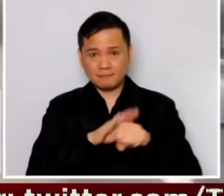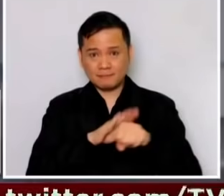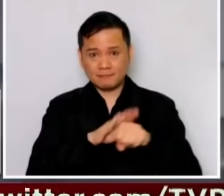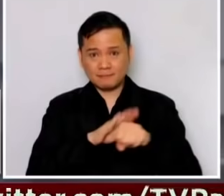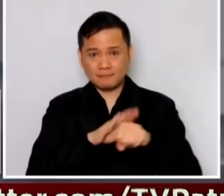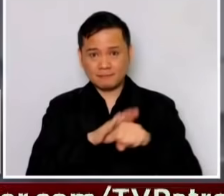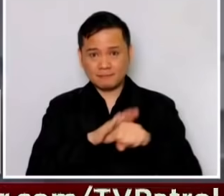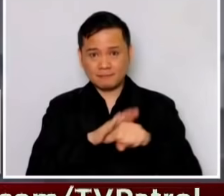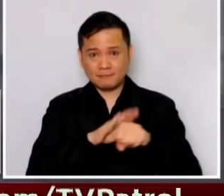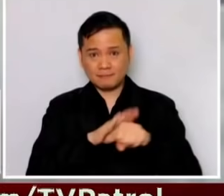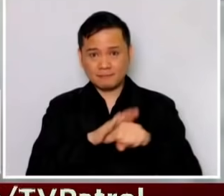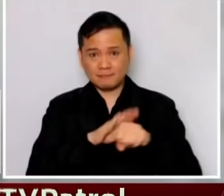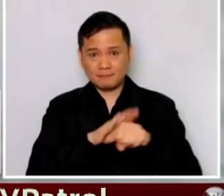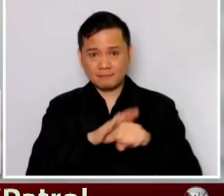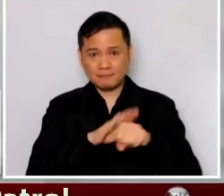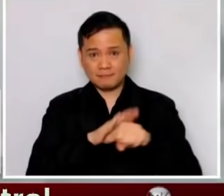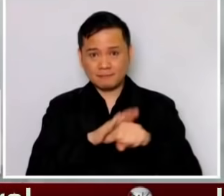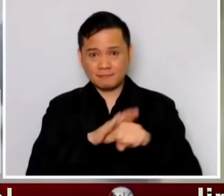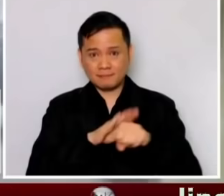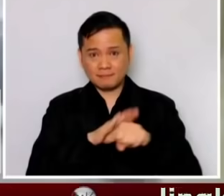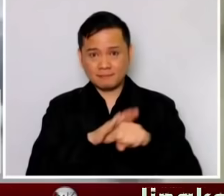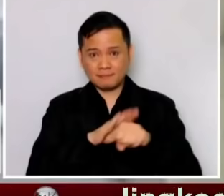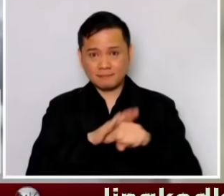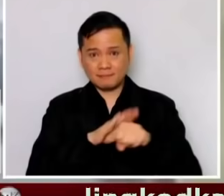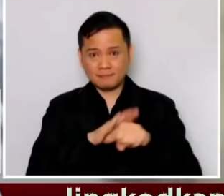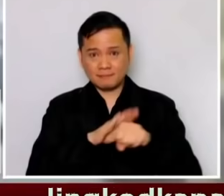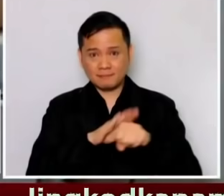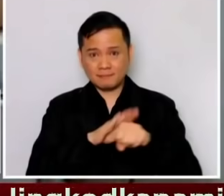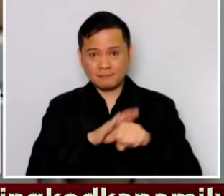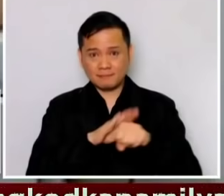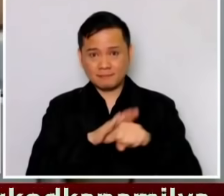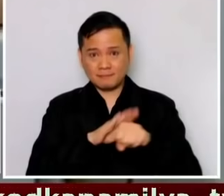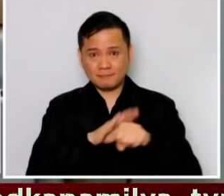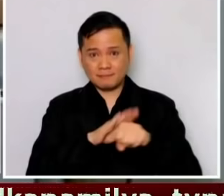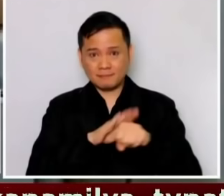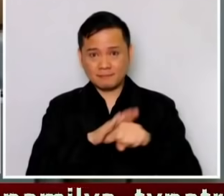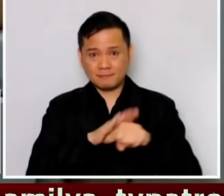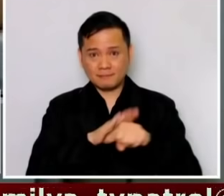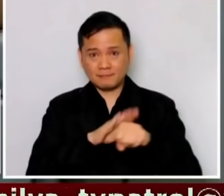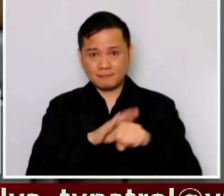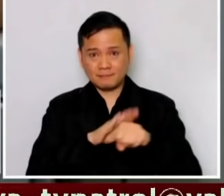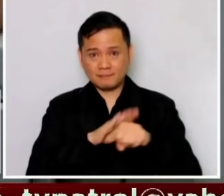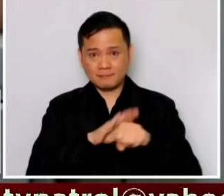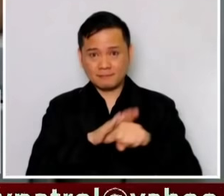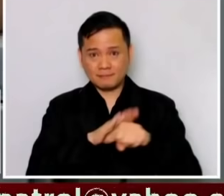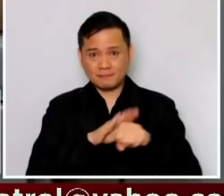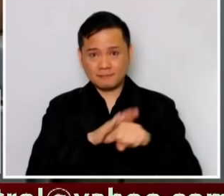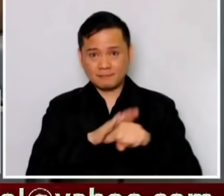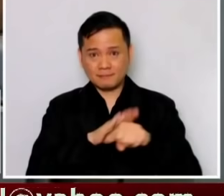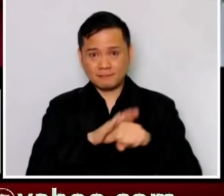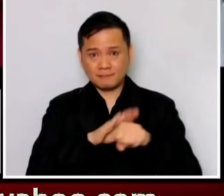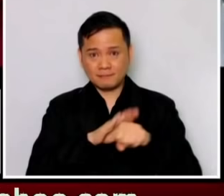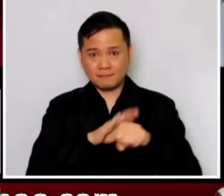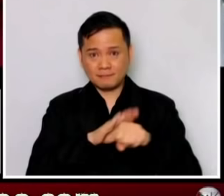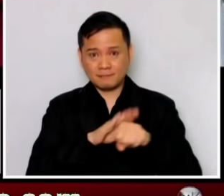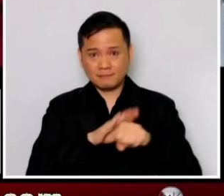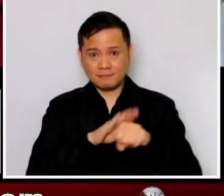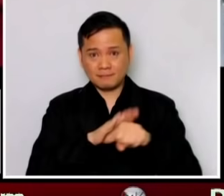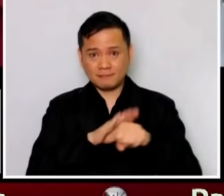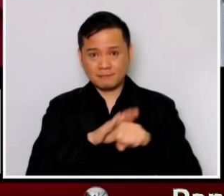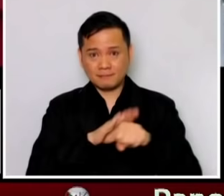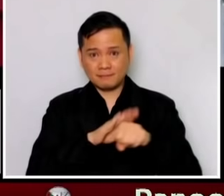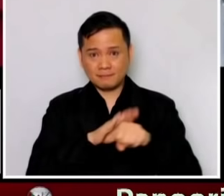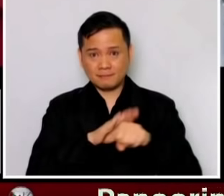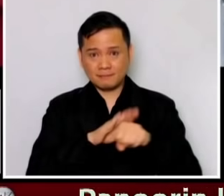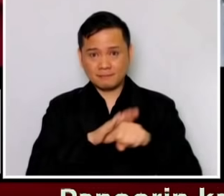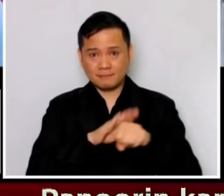ang appear o annual pensioners information revalidation na pwedeng gawin electronically. Magpapa-schedule